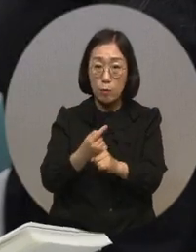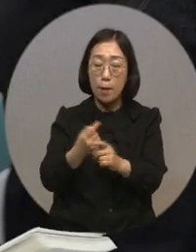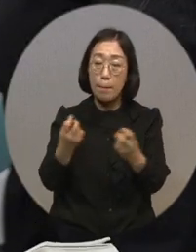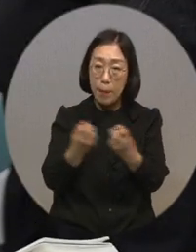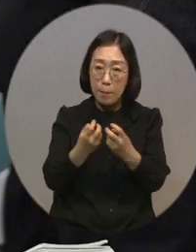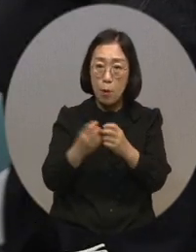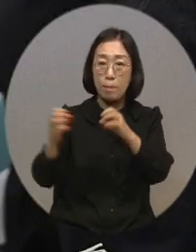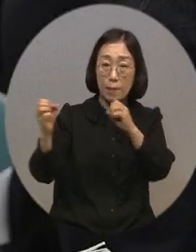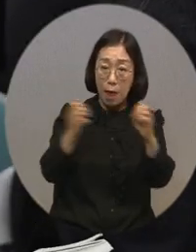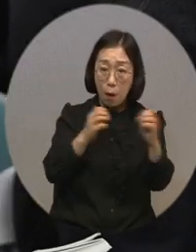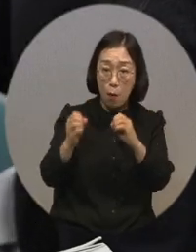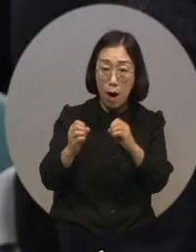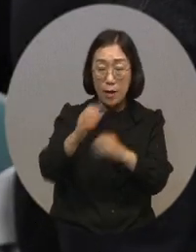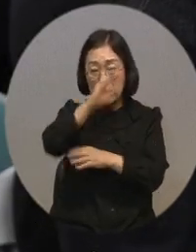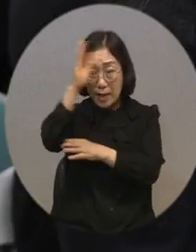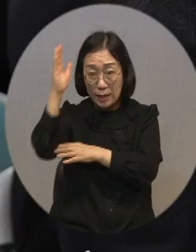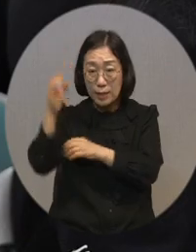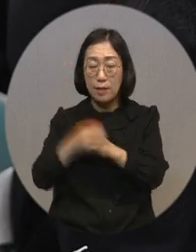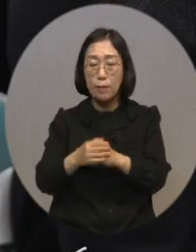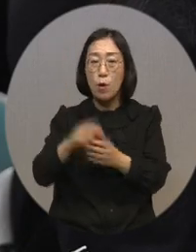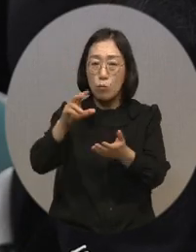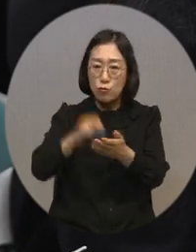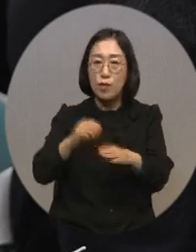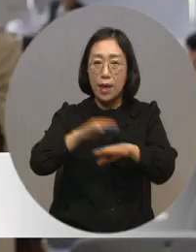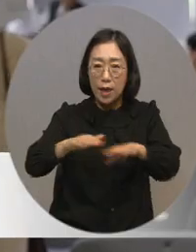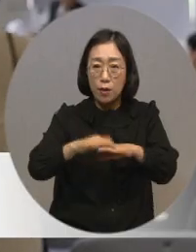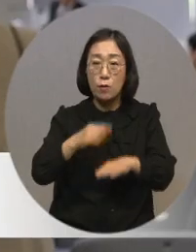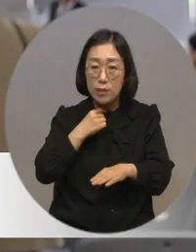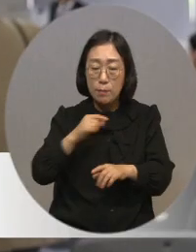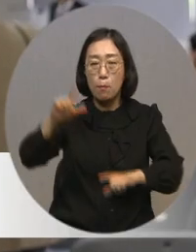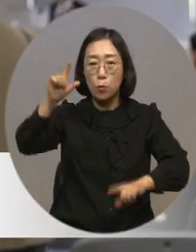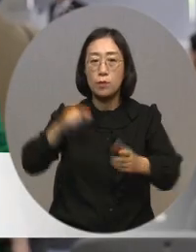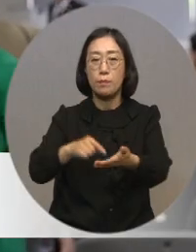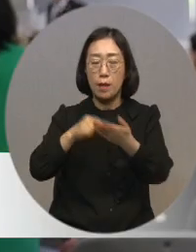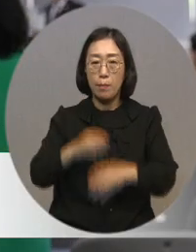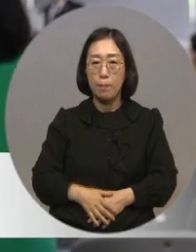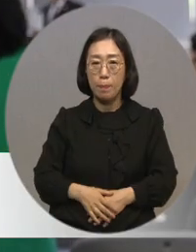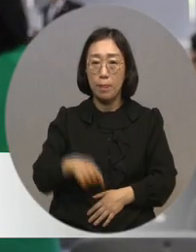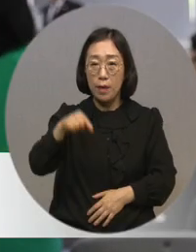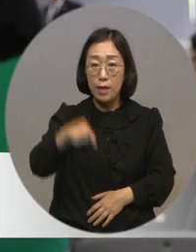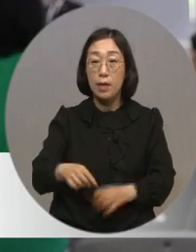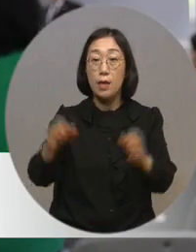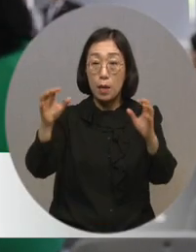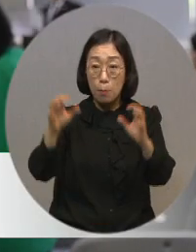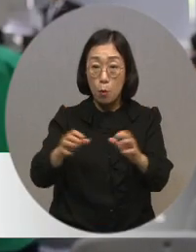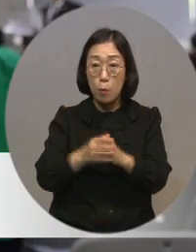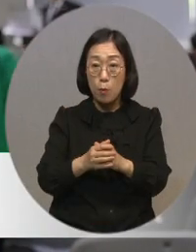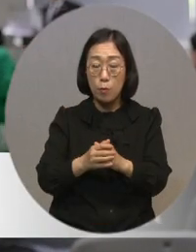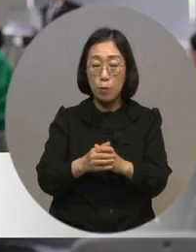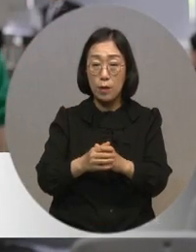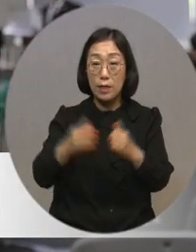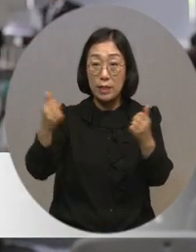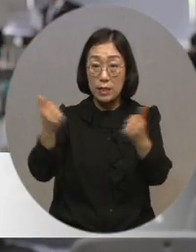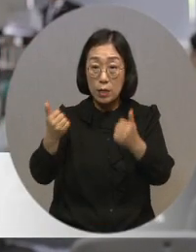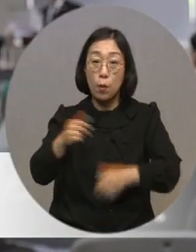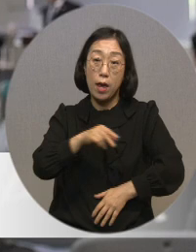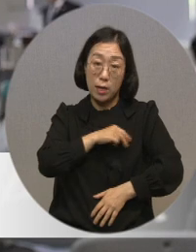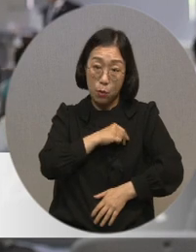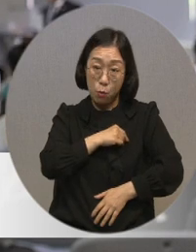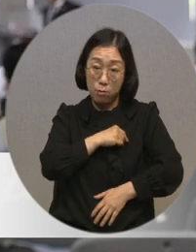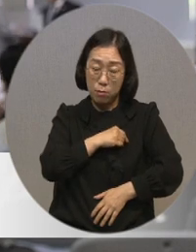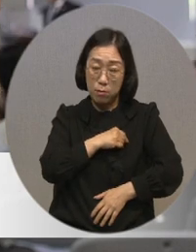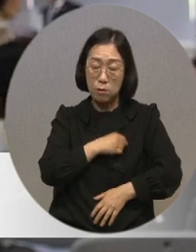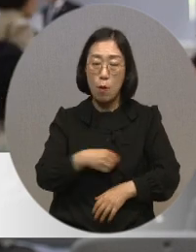주고받으며 청소년 문제에 대한 해결 의지를 보였습니다. 토크 콘서트는 도의회 의원분들이랑 이야기를